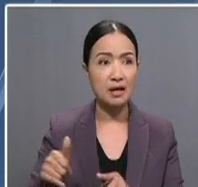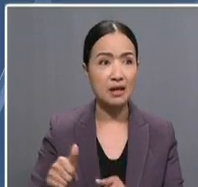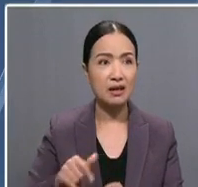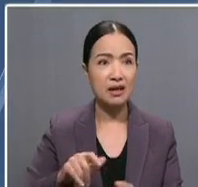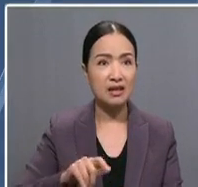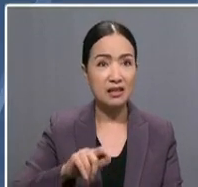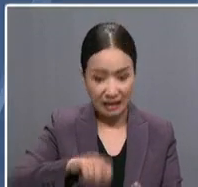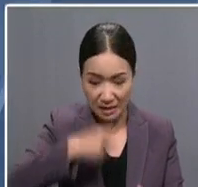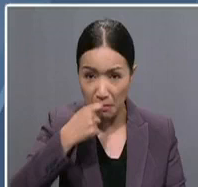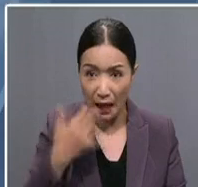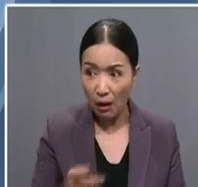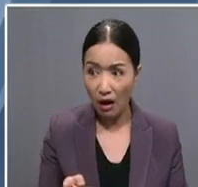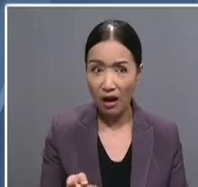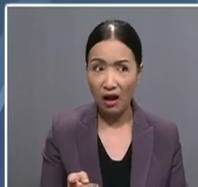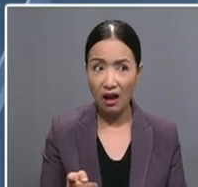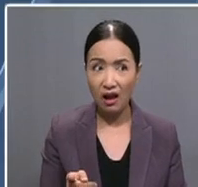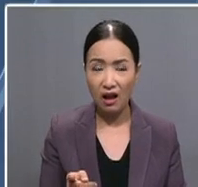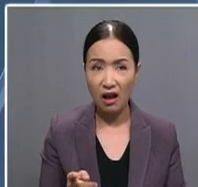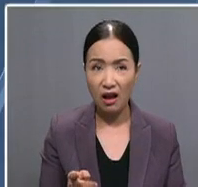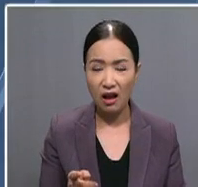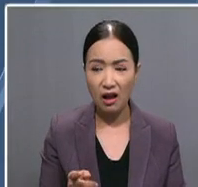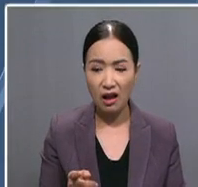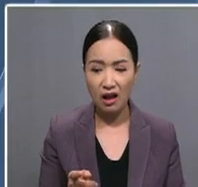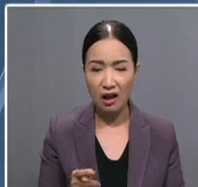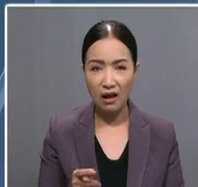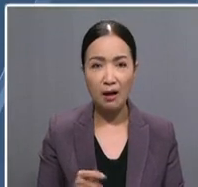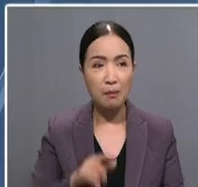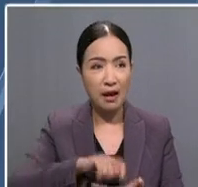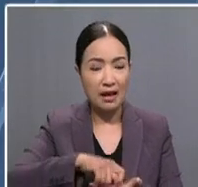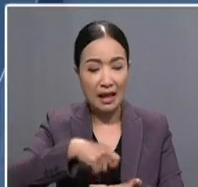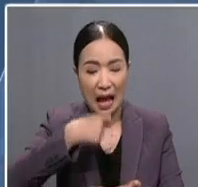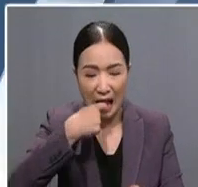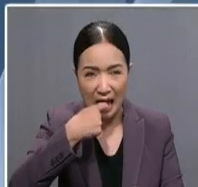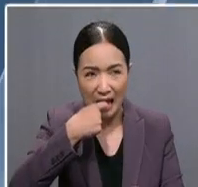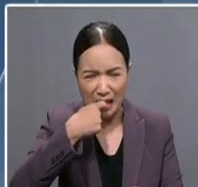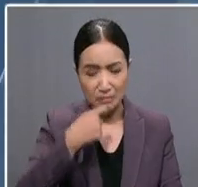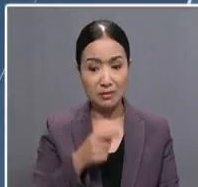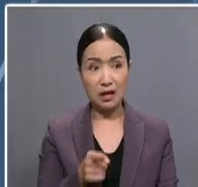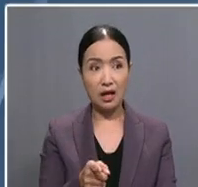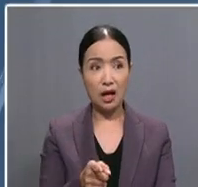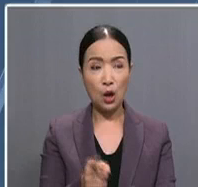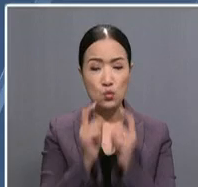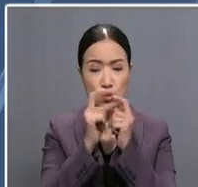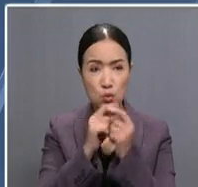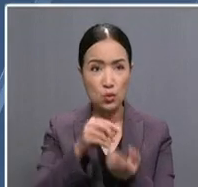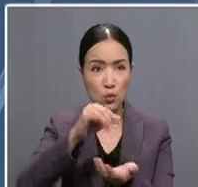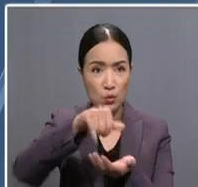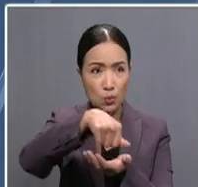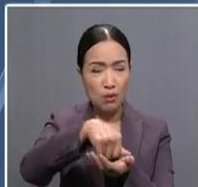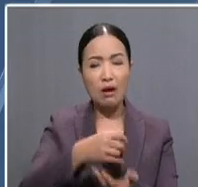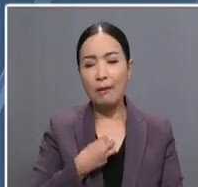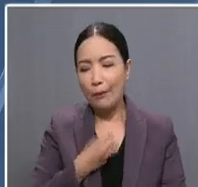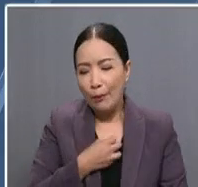ไปแล้วด้วยนะพอหลังจากตักกินไปแล้วก็บอกว่าพอรู้ว่าเป็นเฮ้ยมีสิ่งแปลกปลอมเป็นลูกหนูก็มีไปอ้ว